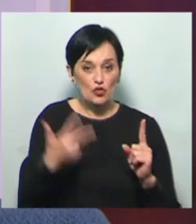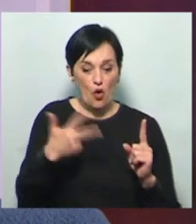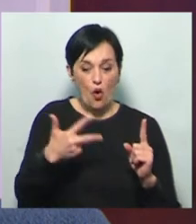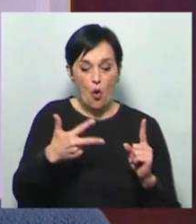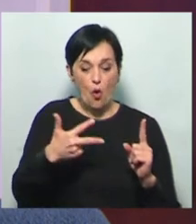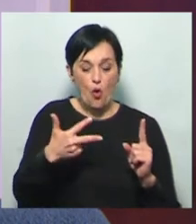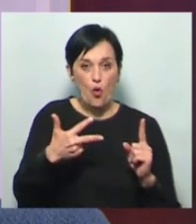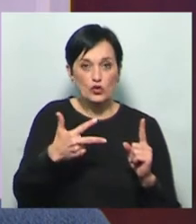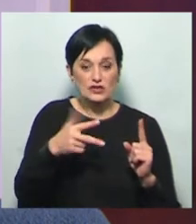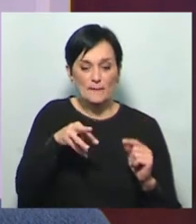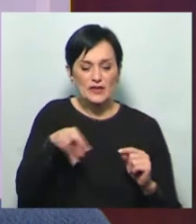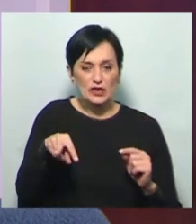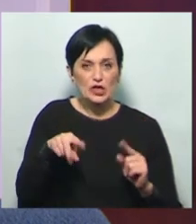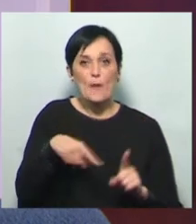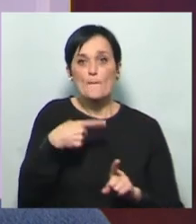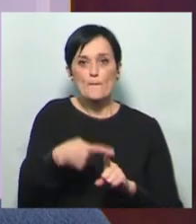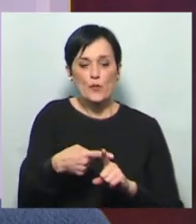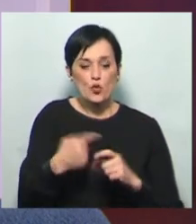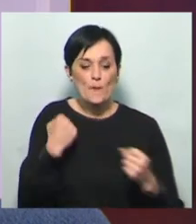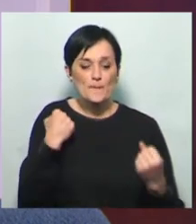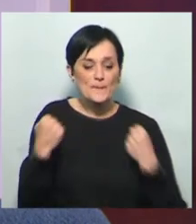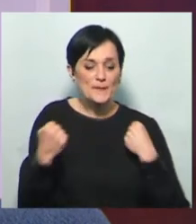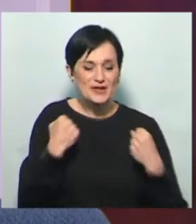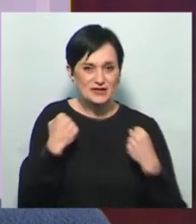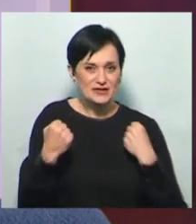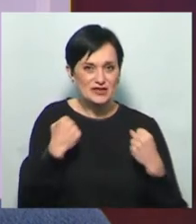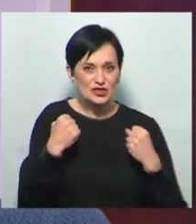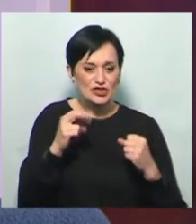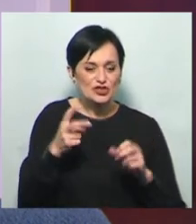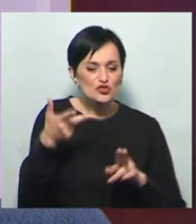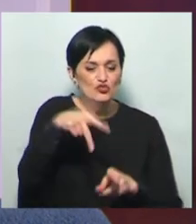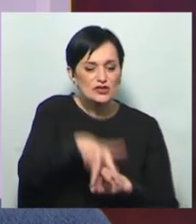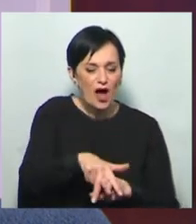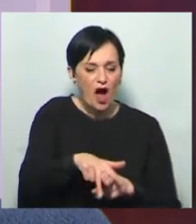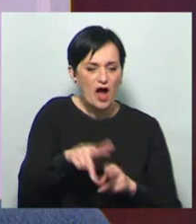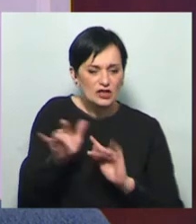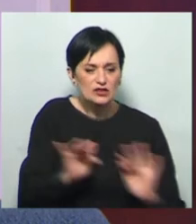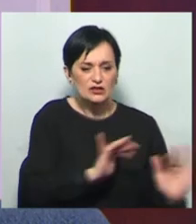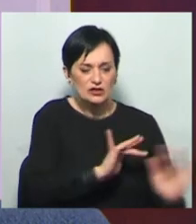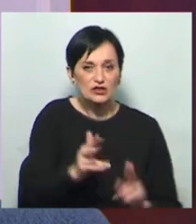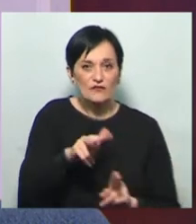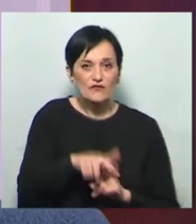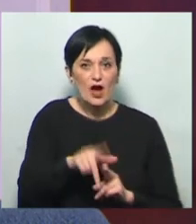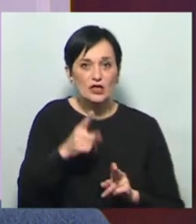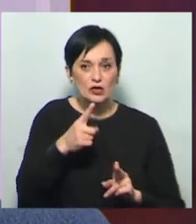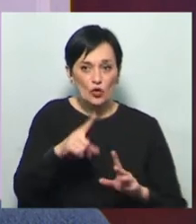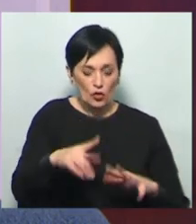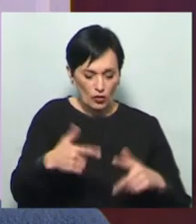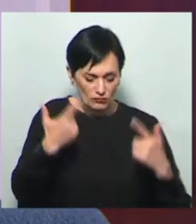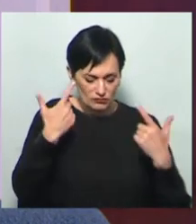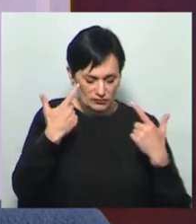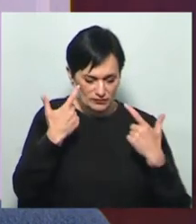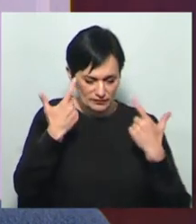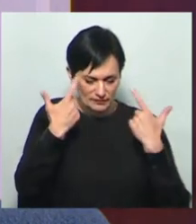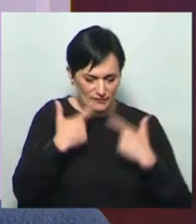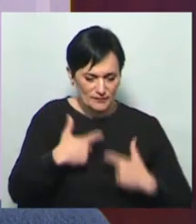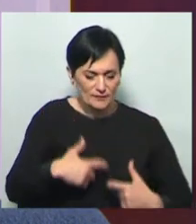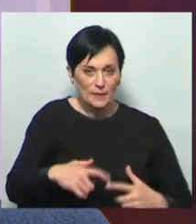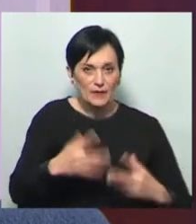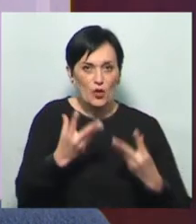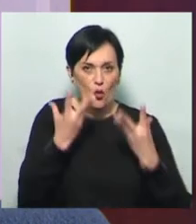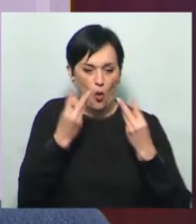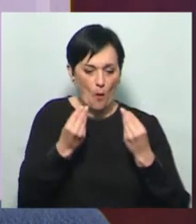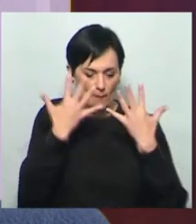30 მილილიტრი და პლუს ფიზიკური დატვირთვიდან გამომდინარე წყლის საჭიროება, იმიტომ რომ ორთქლის სახით ჩვენ და